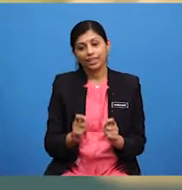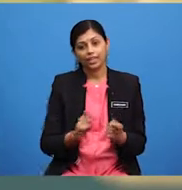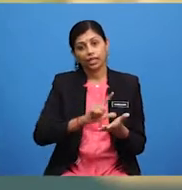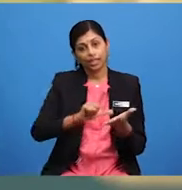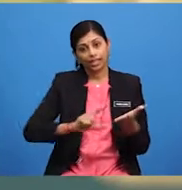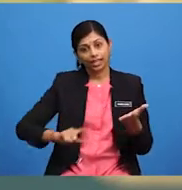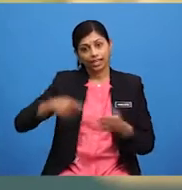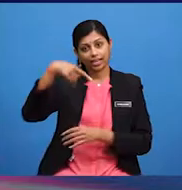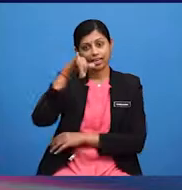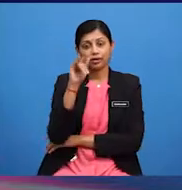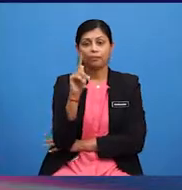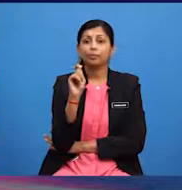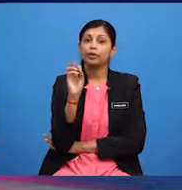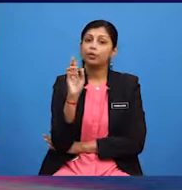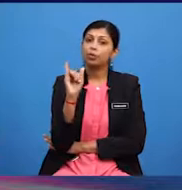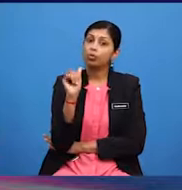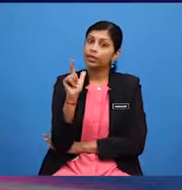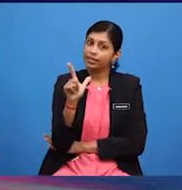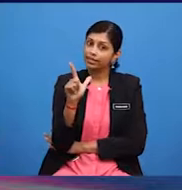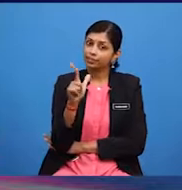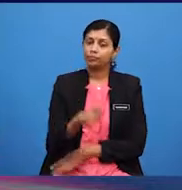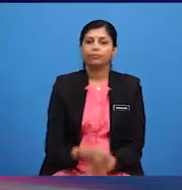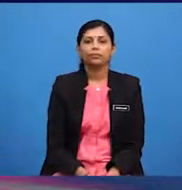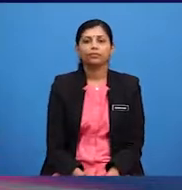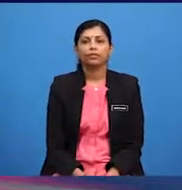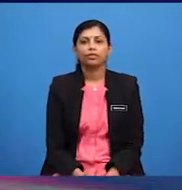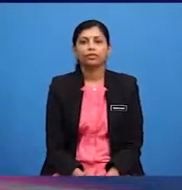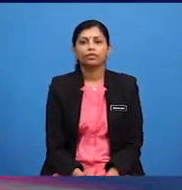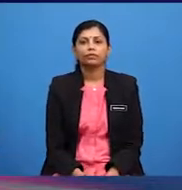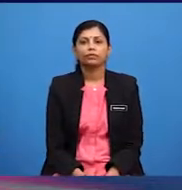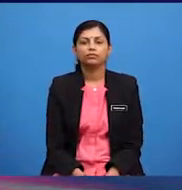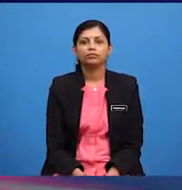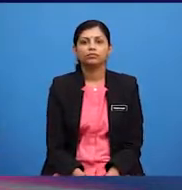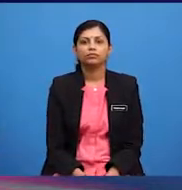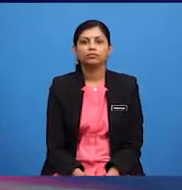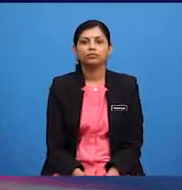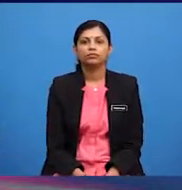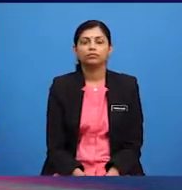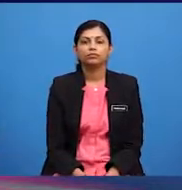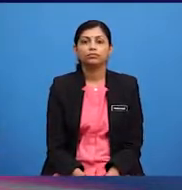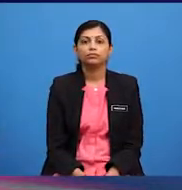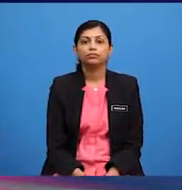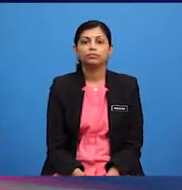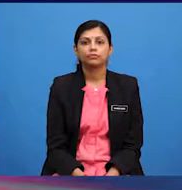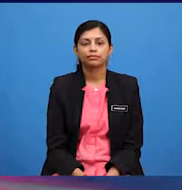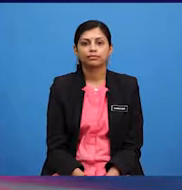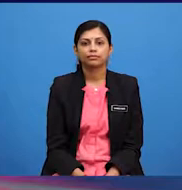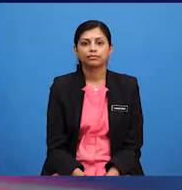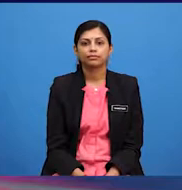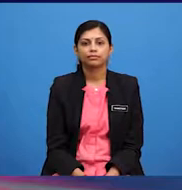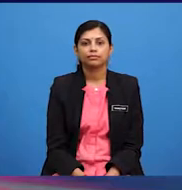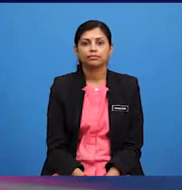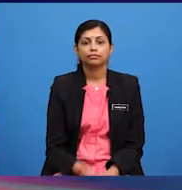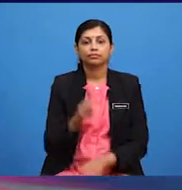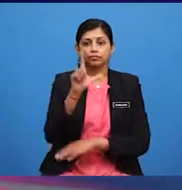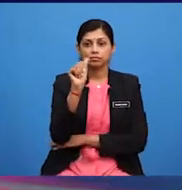lakaran pictorial. Antara teknik lakaran pictorial yang akan dipelajari ialah lakaran